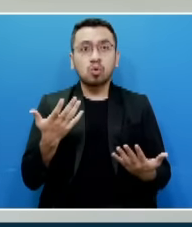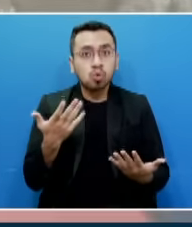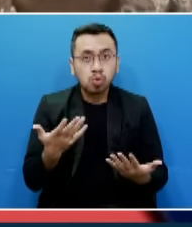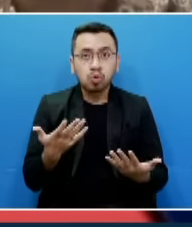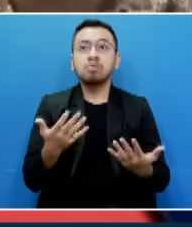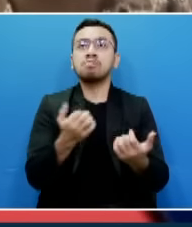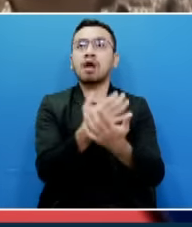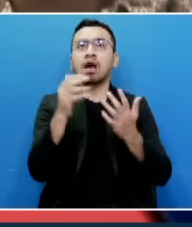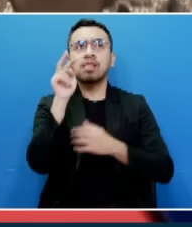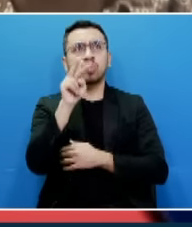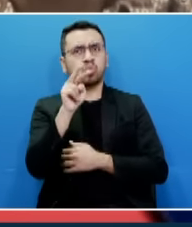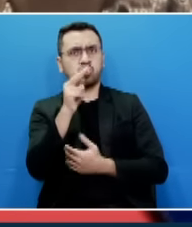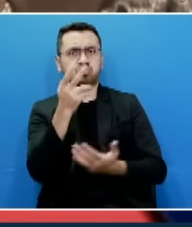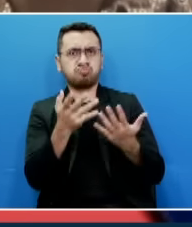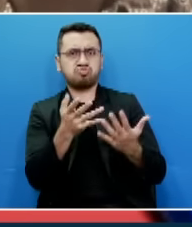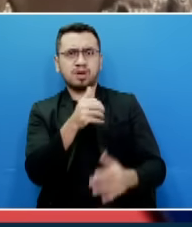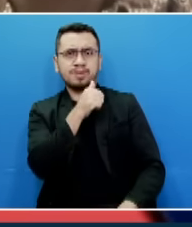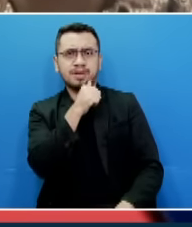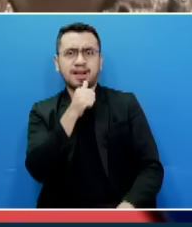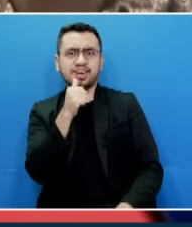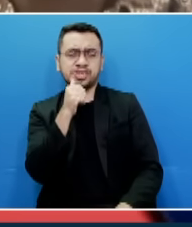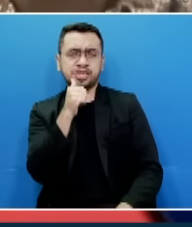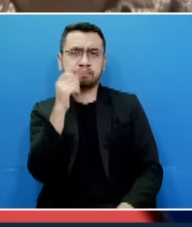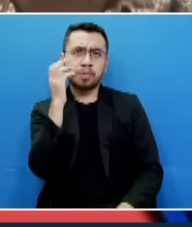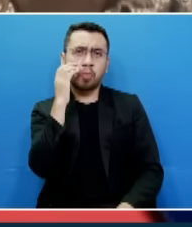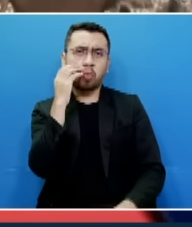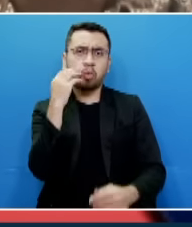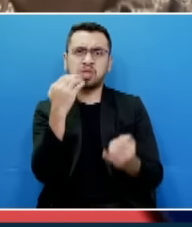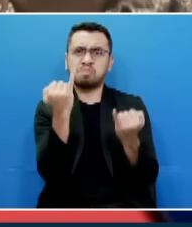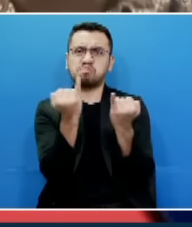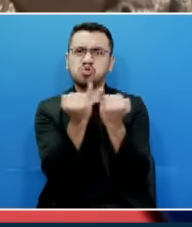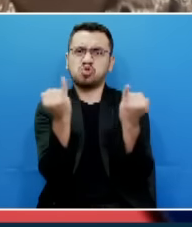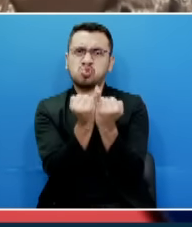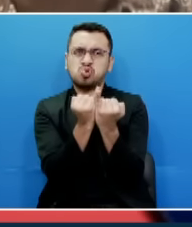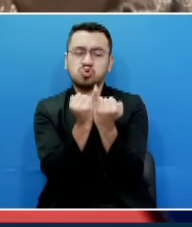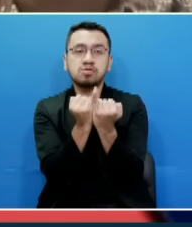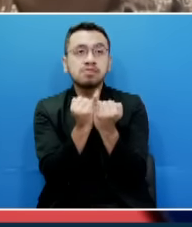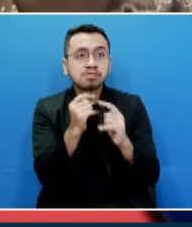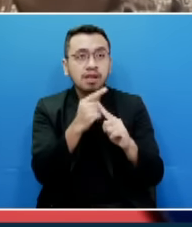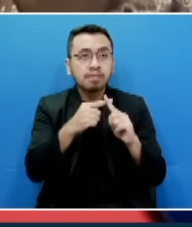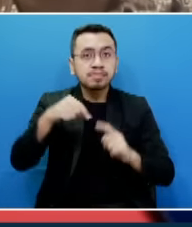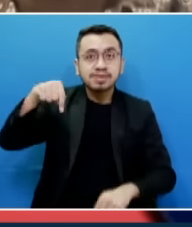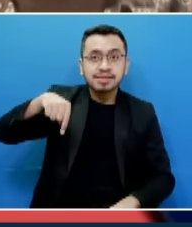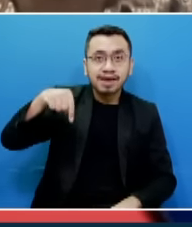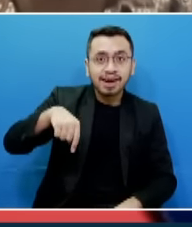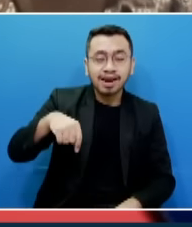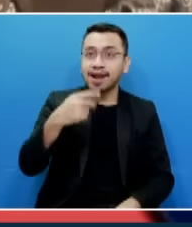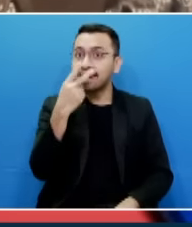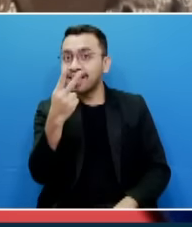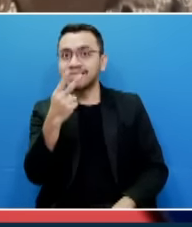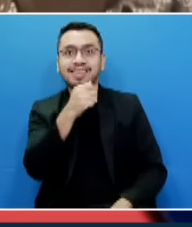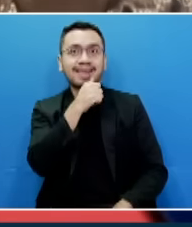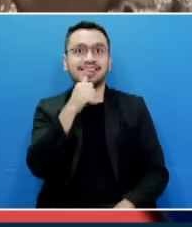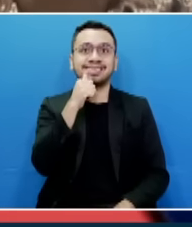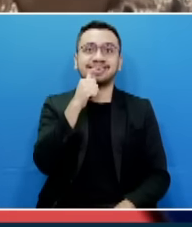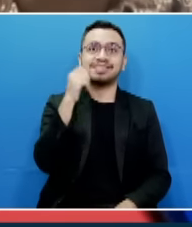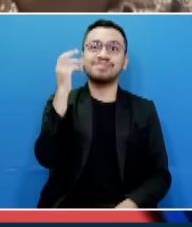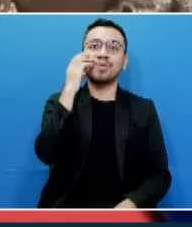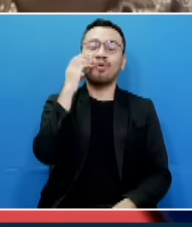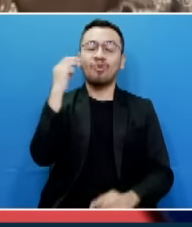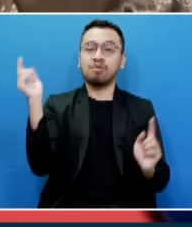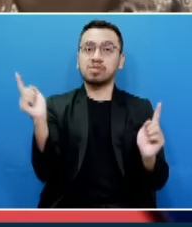bermusuhan dan pada hari ini ee terlihat mereka sangat akrab sekali begitu dan EE seperti sirna